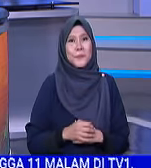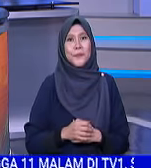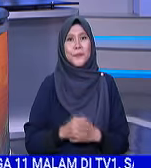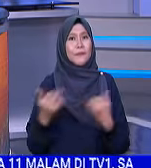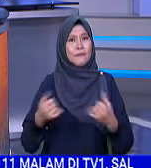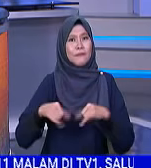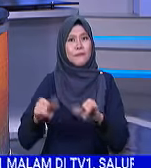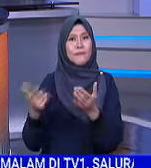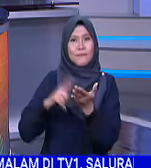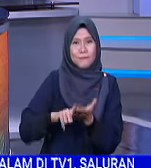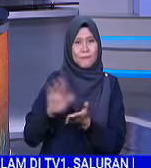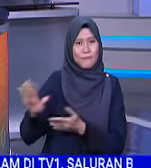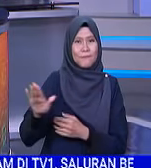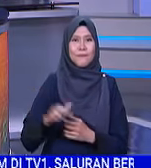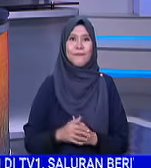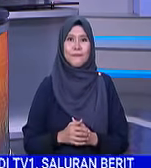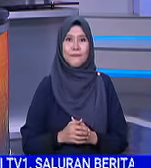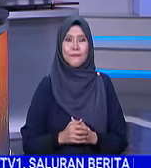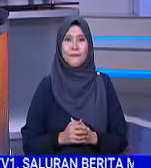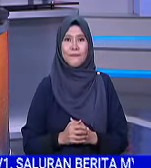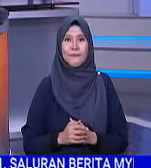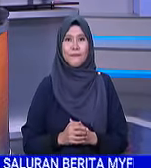teruskan dengan perkembangan di lokasi.